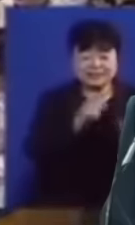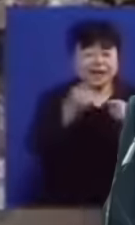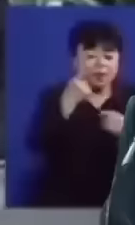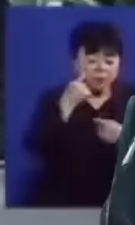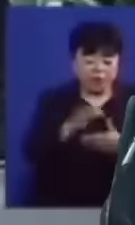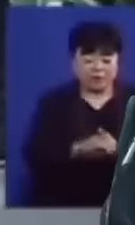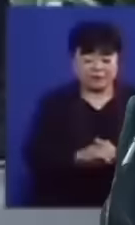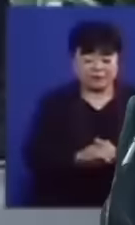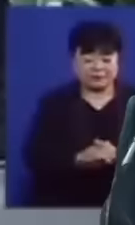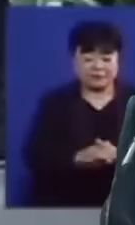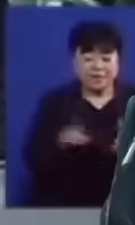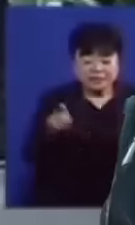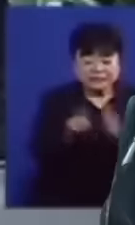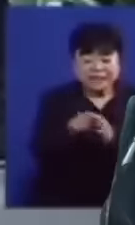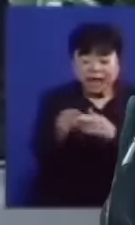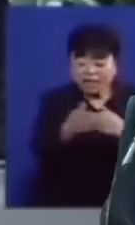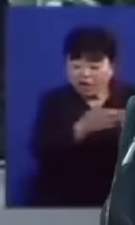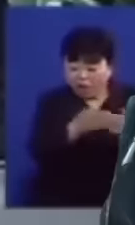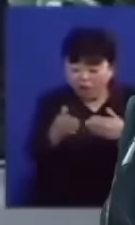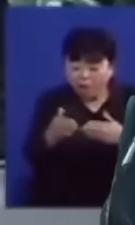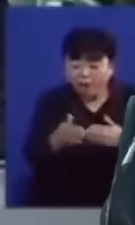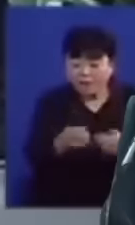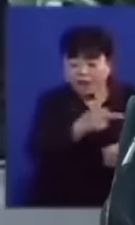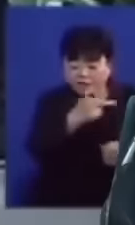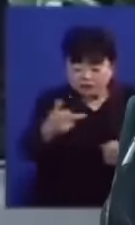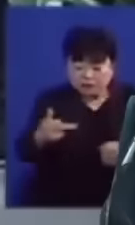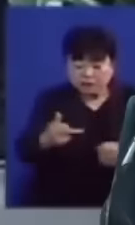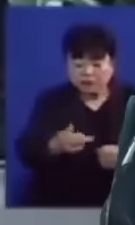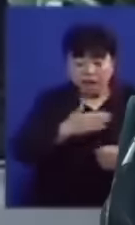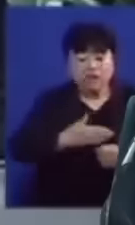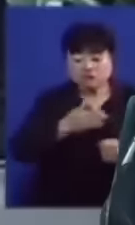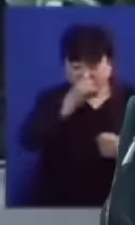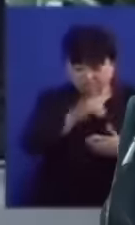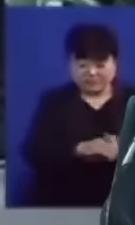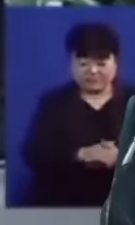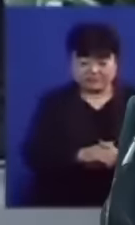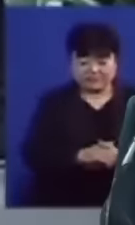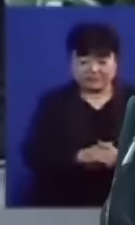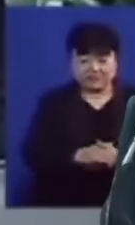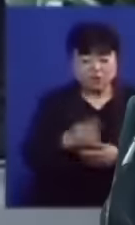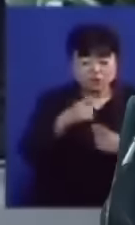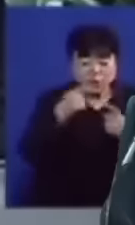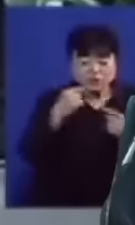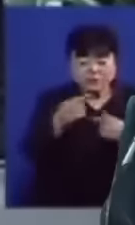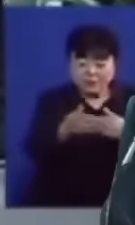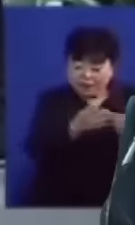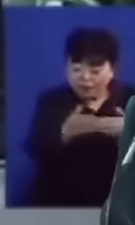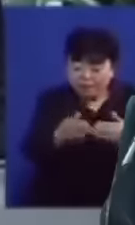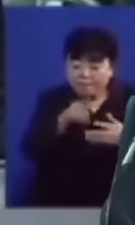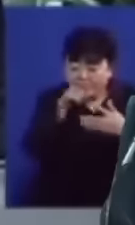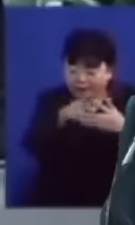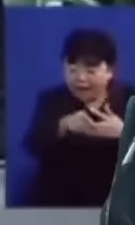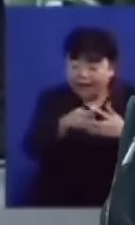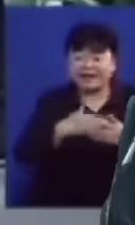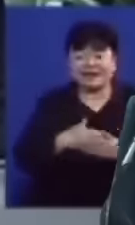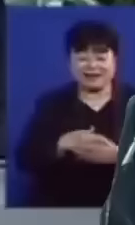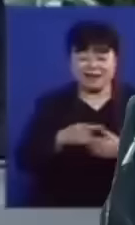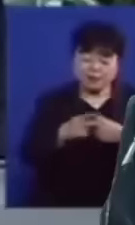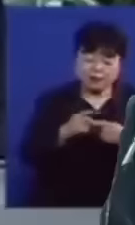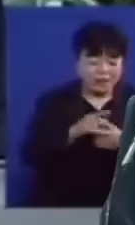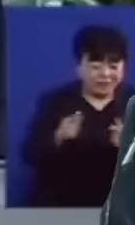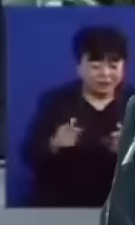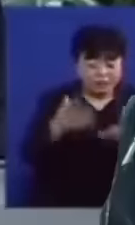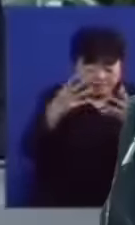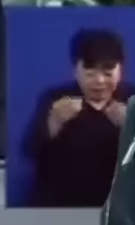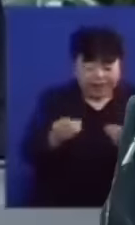살아보면서 신앙을 체험하면 더 큰 소리 할 수 있는 것입니다. 저는 체험했으니까요. 한두 번 체험하지